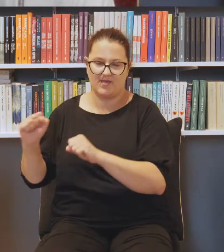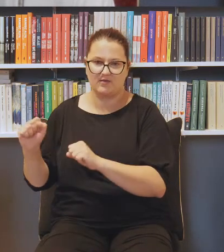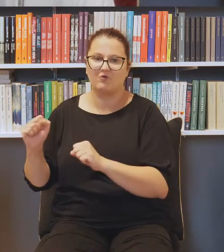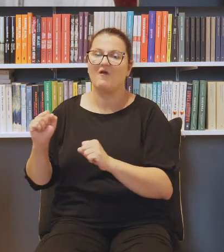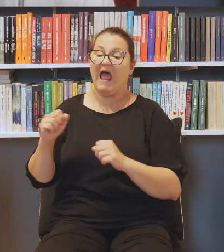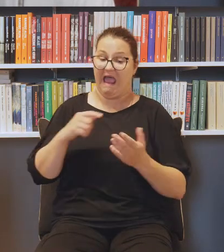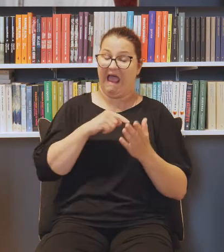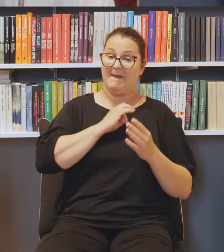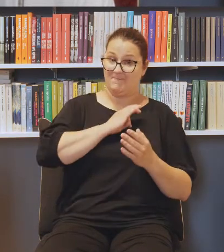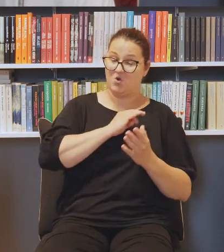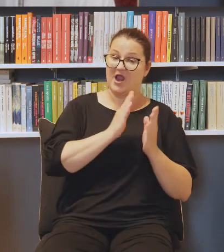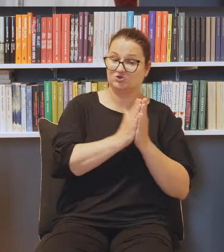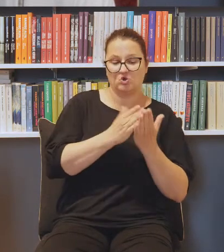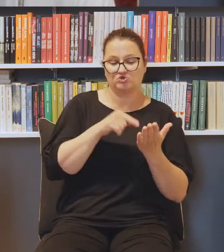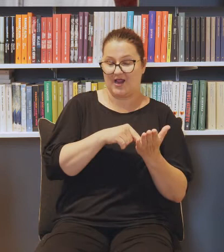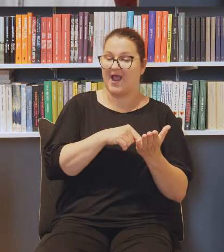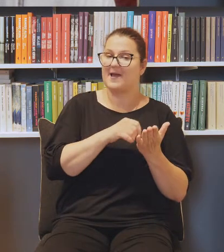tej książce bardziej to jest taka...